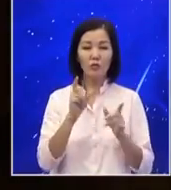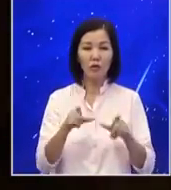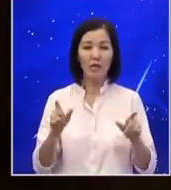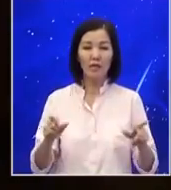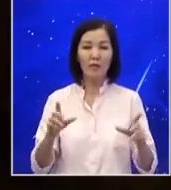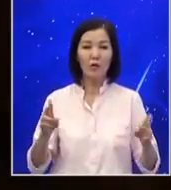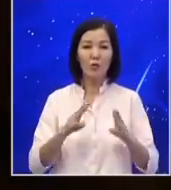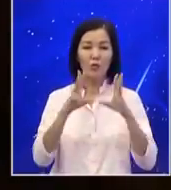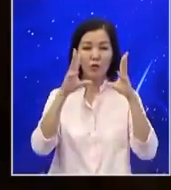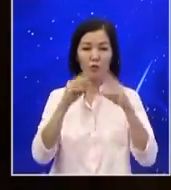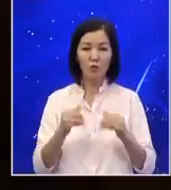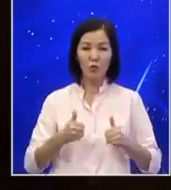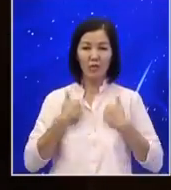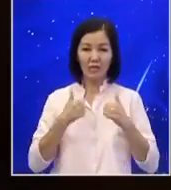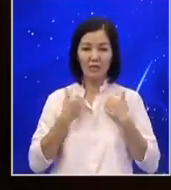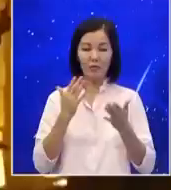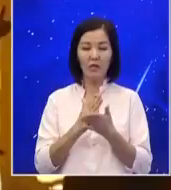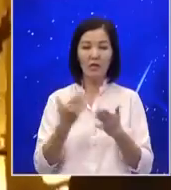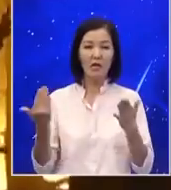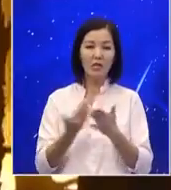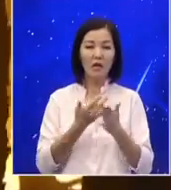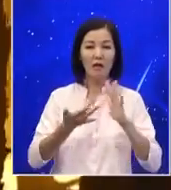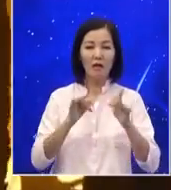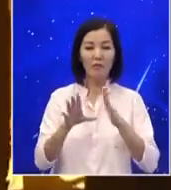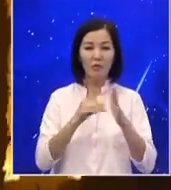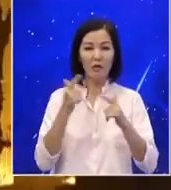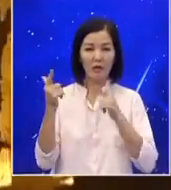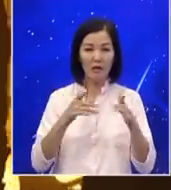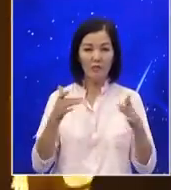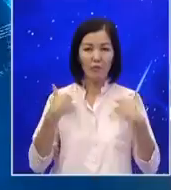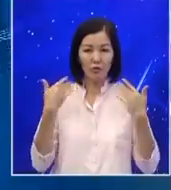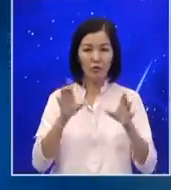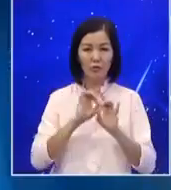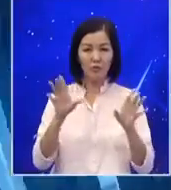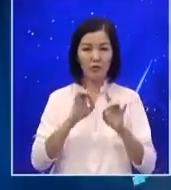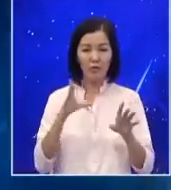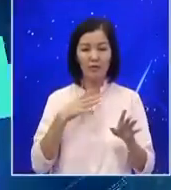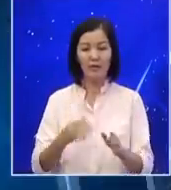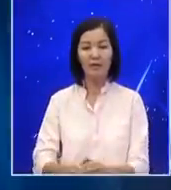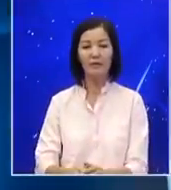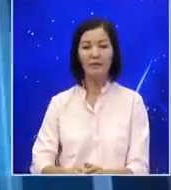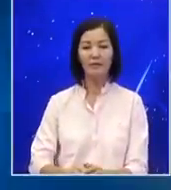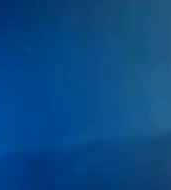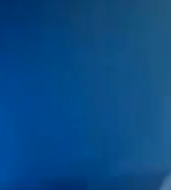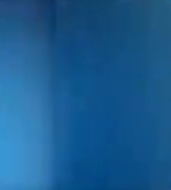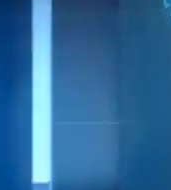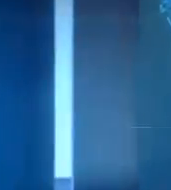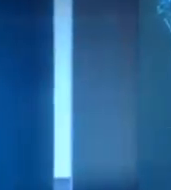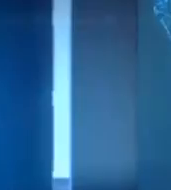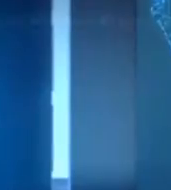өртті сөндіруге тырысып жатыр. Топтаманы ғалымтұр ақпараттарымен дайындаған Меруерт Қыдырбайқызы, Жетісу телеарнасы.